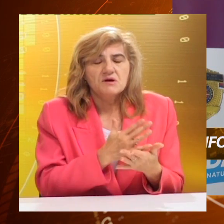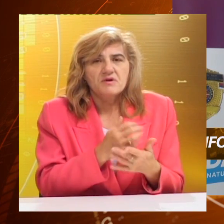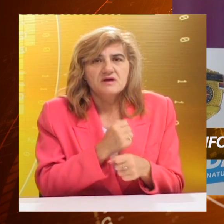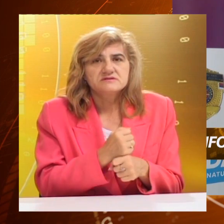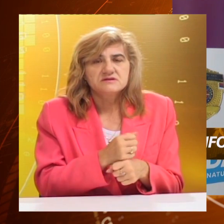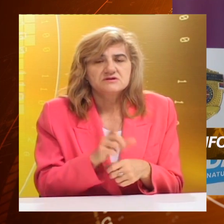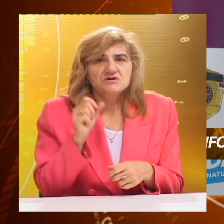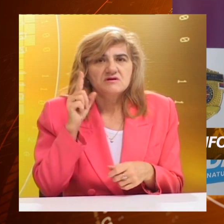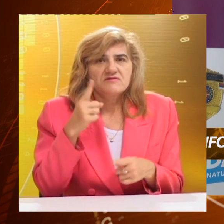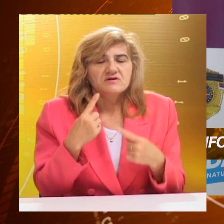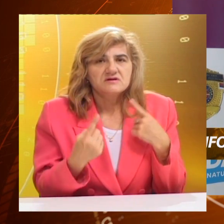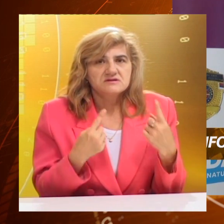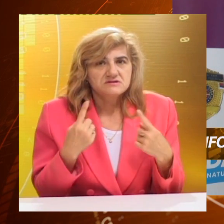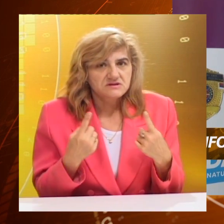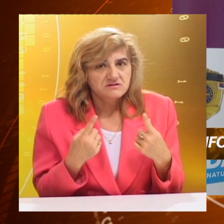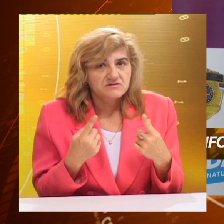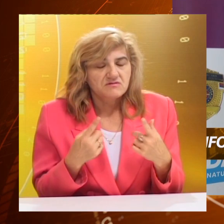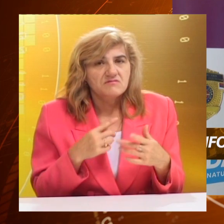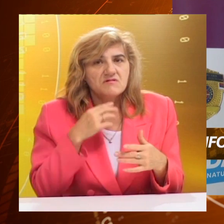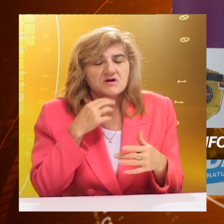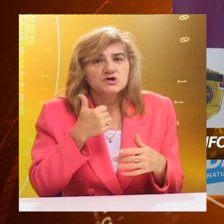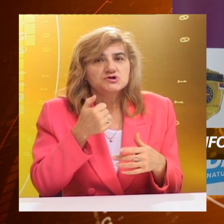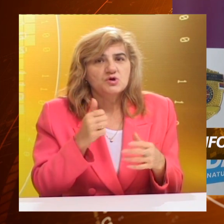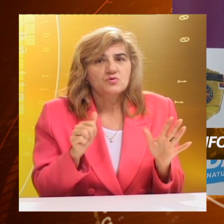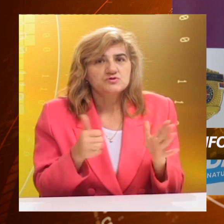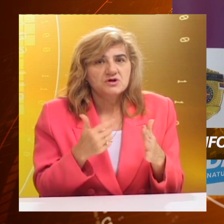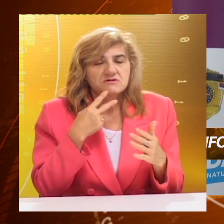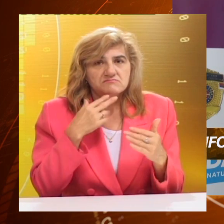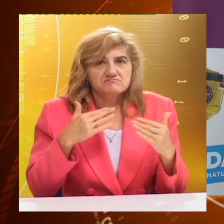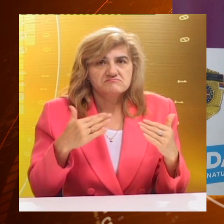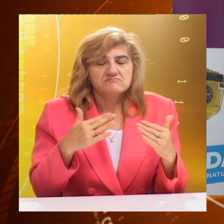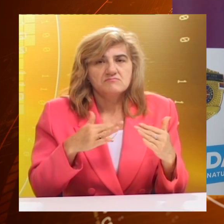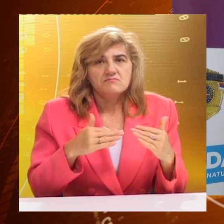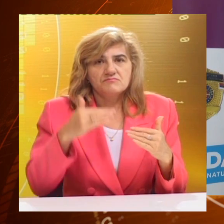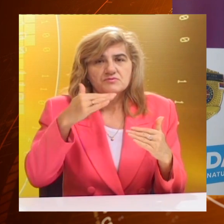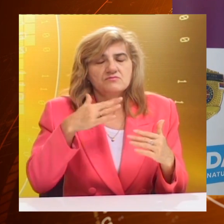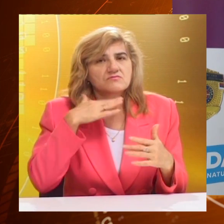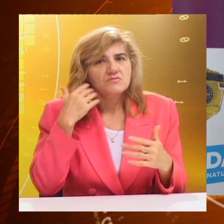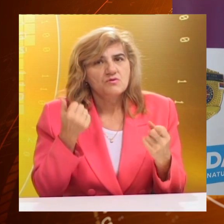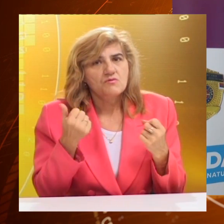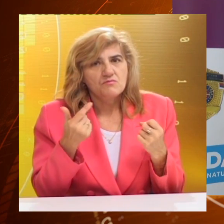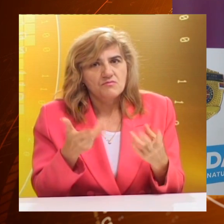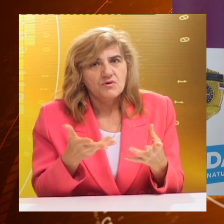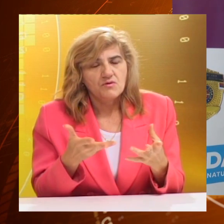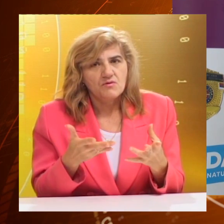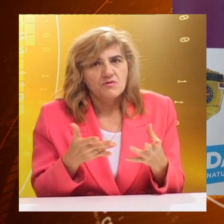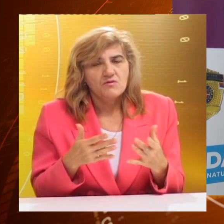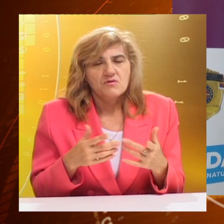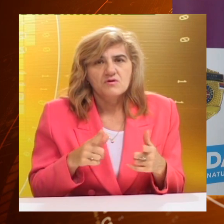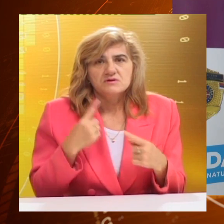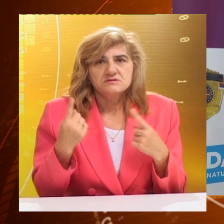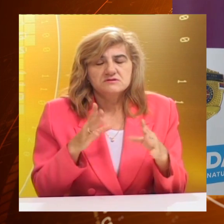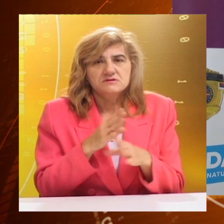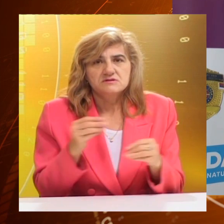zabilježeno 12 slučajeva koje je policija zabilježila u 2015. 116. Prema tome, ako vidimo da je to zaista veliki skok porasta gdje